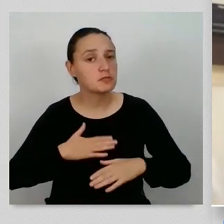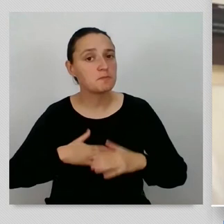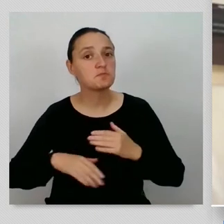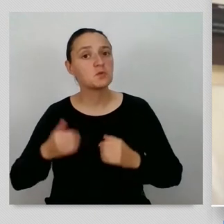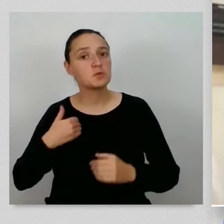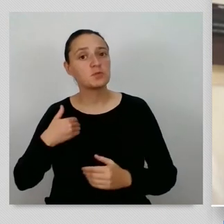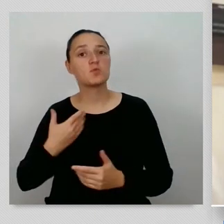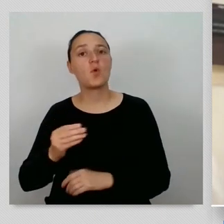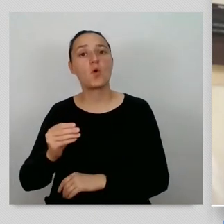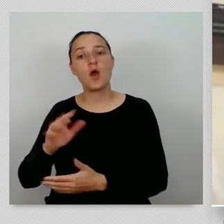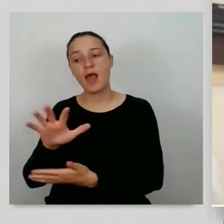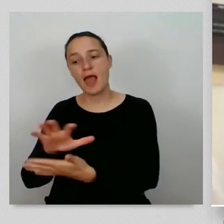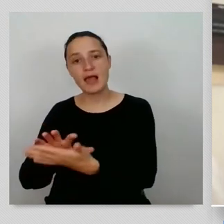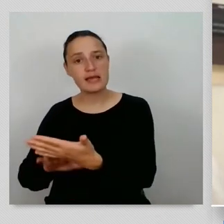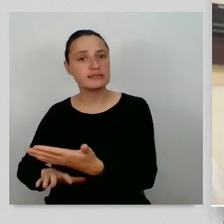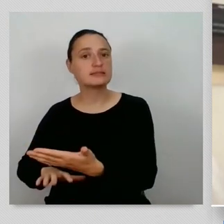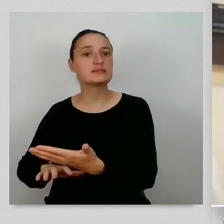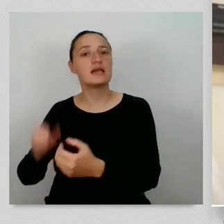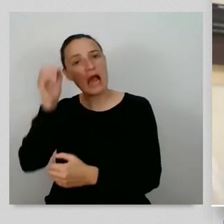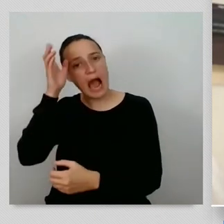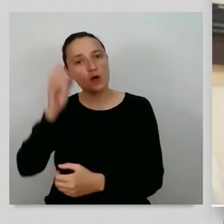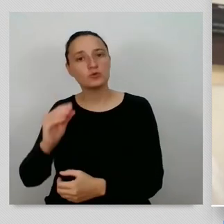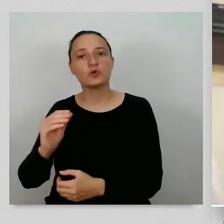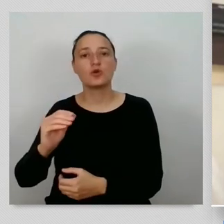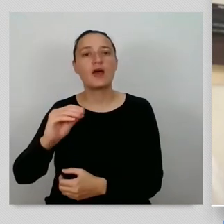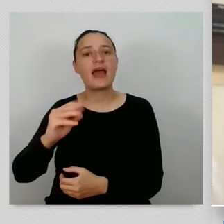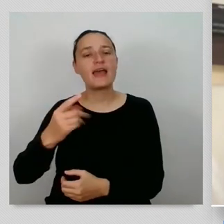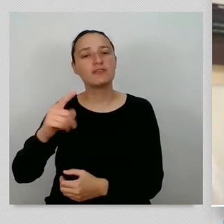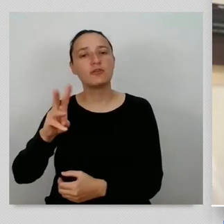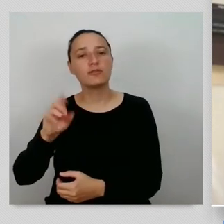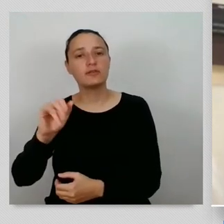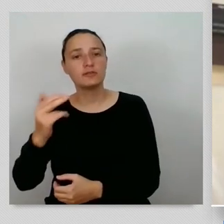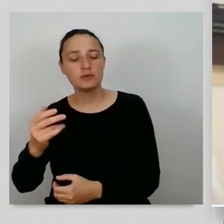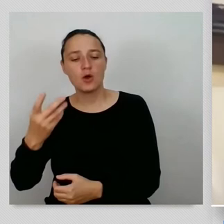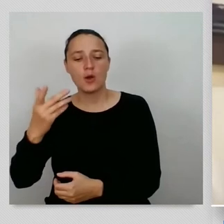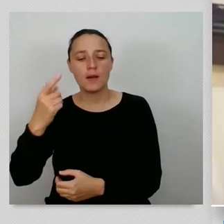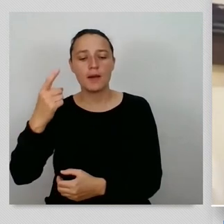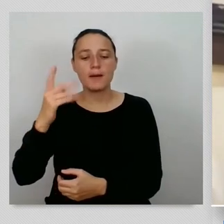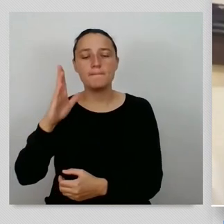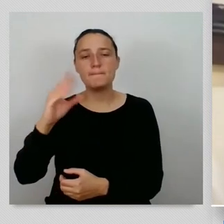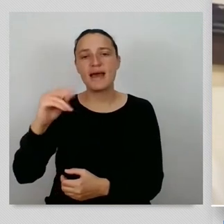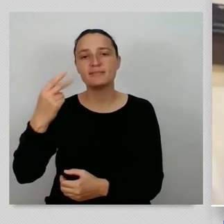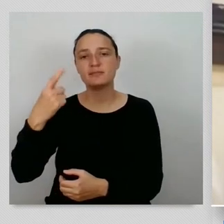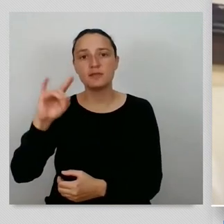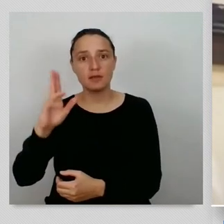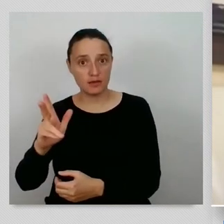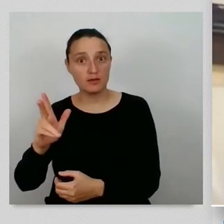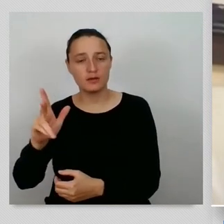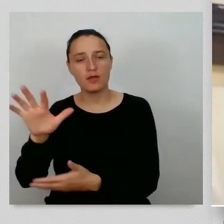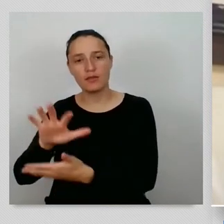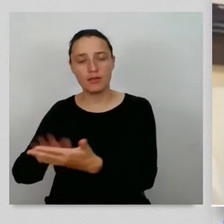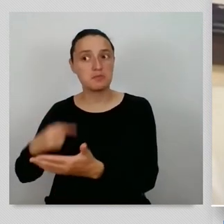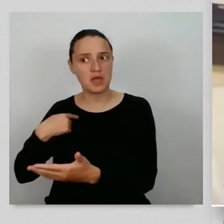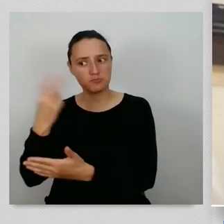przeczytałam esej pana Wina Bendyka, bo bardzo pięknie jakby nazwał te moje dylematy i